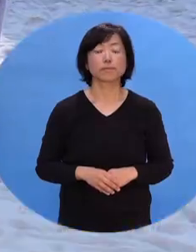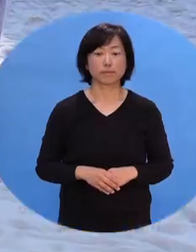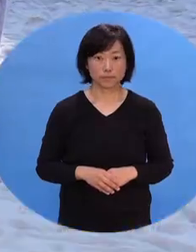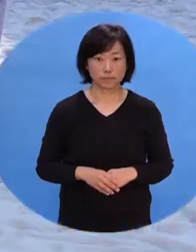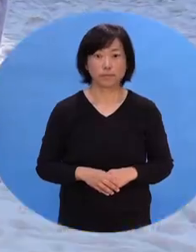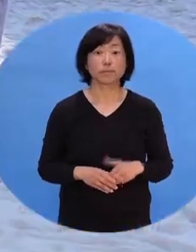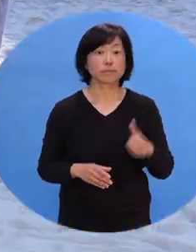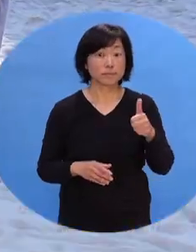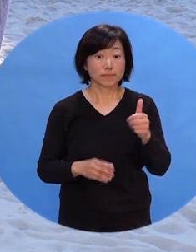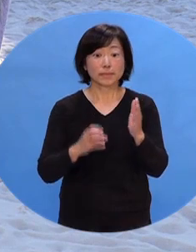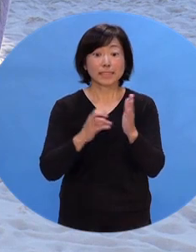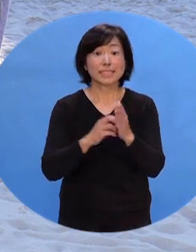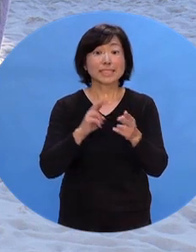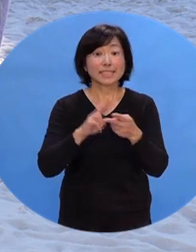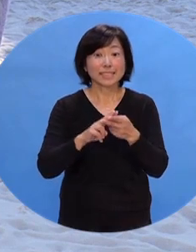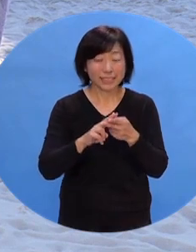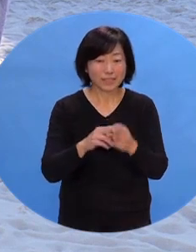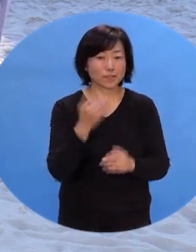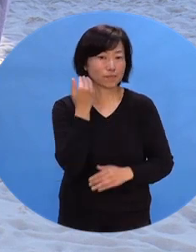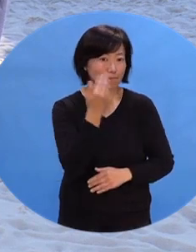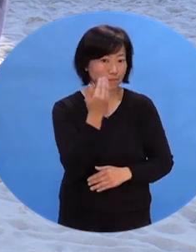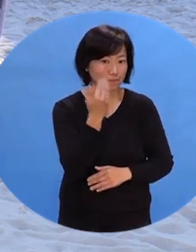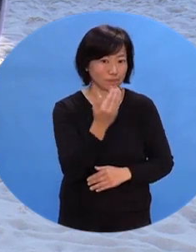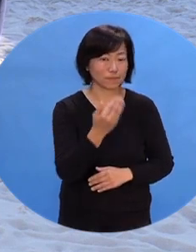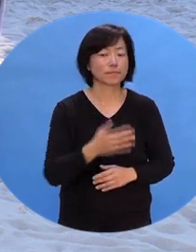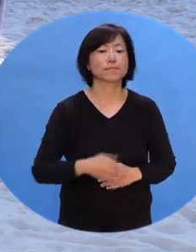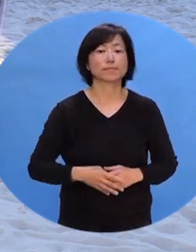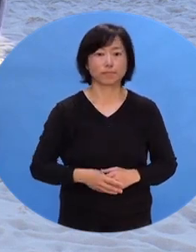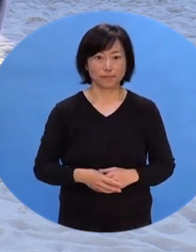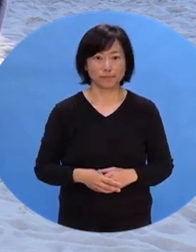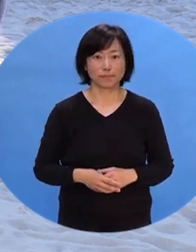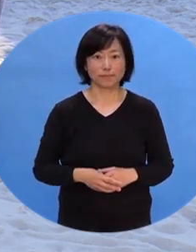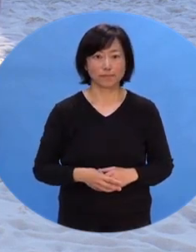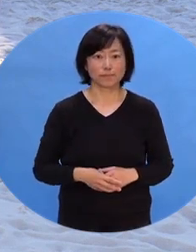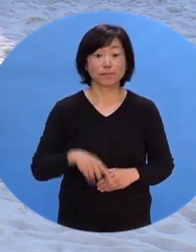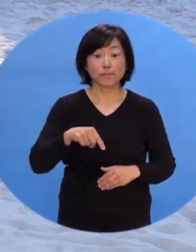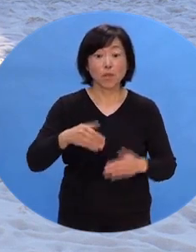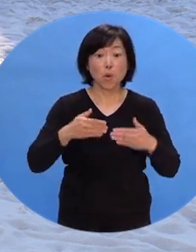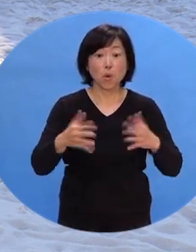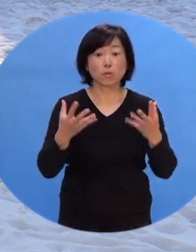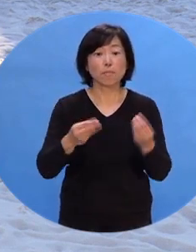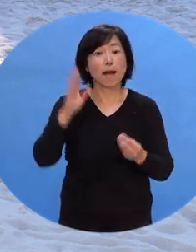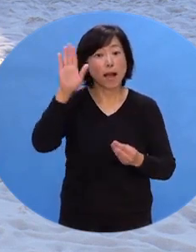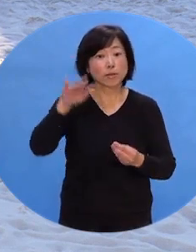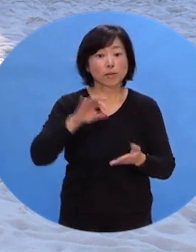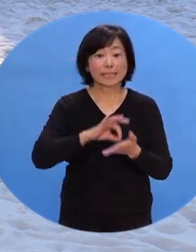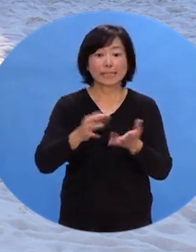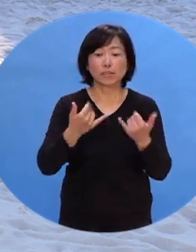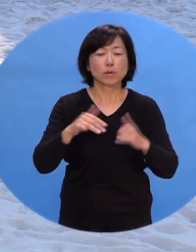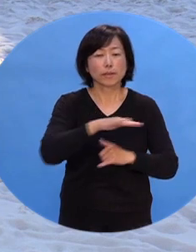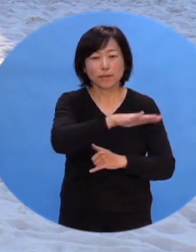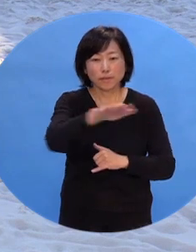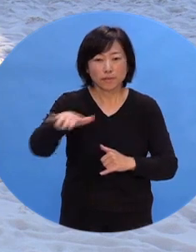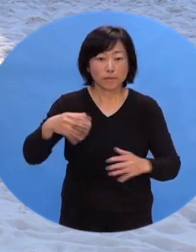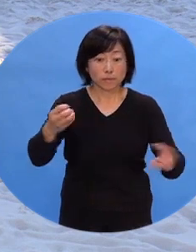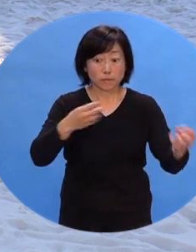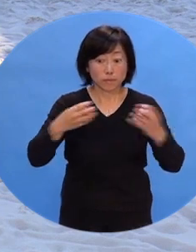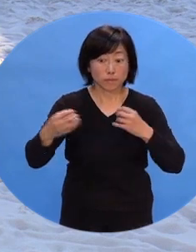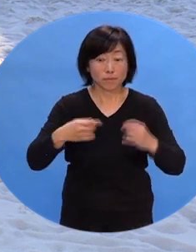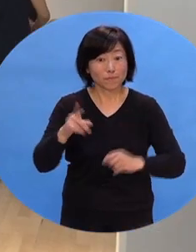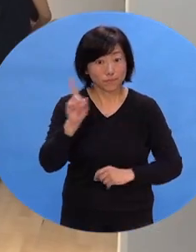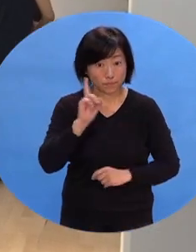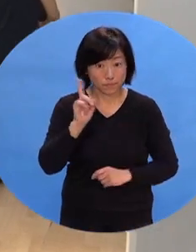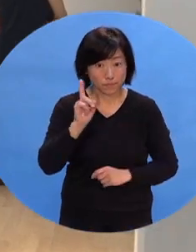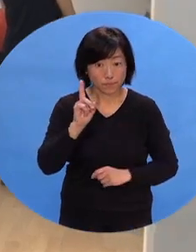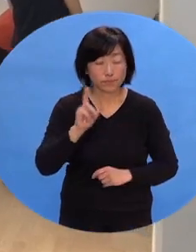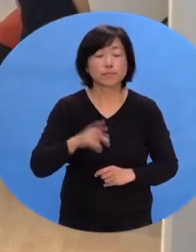永福体育館の石井さんにお話を伺います。オープンした後、利用者の皆さんからはどういった声がありますか？